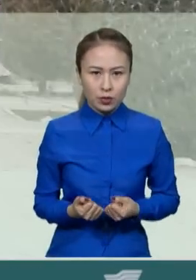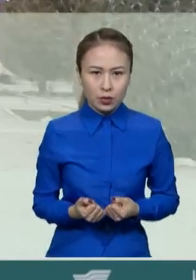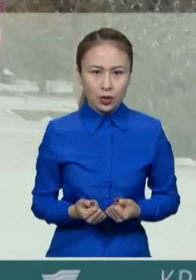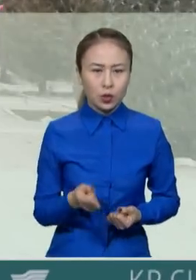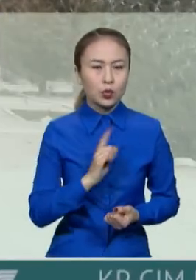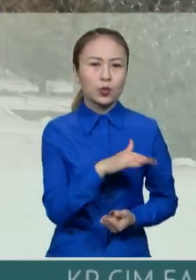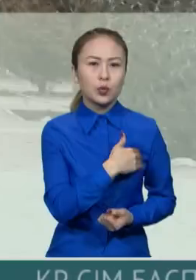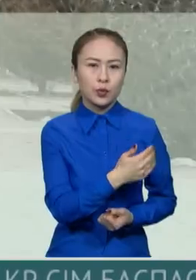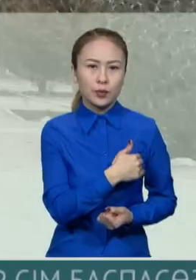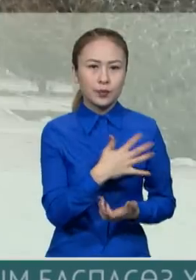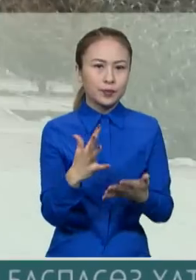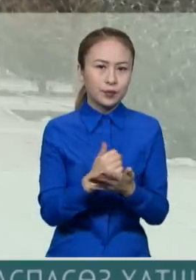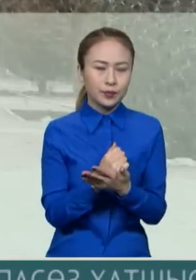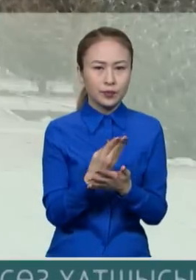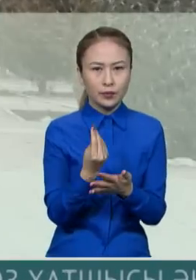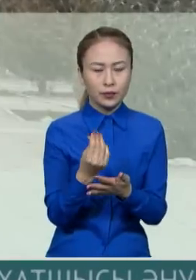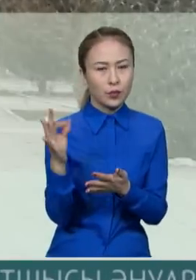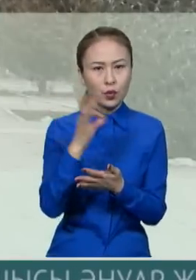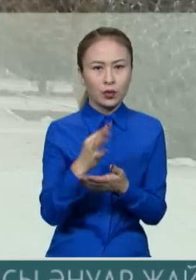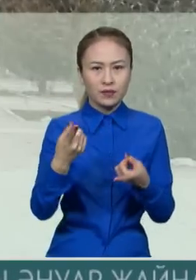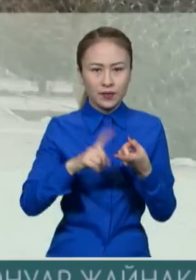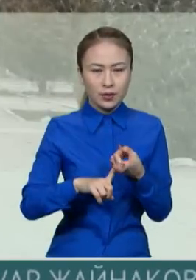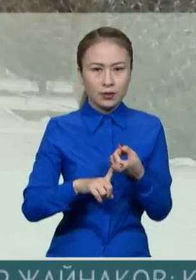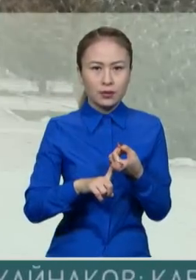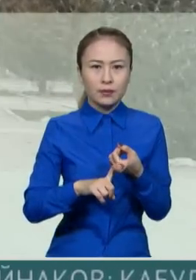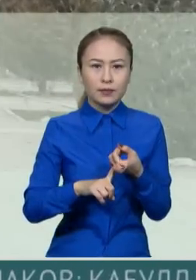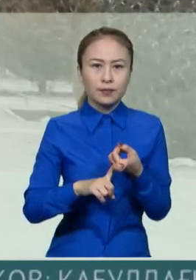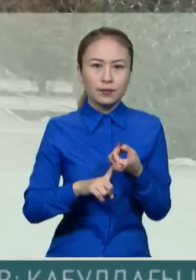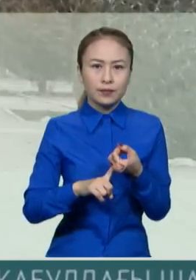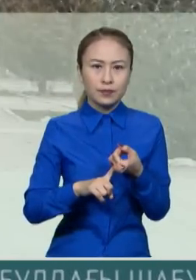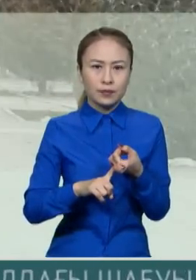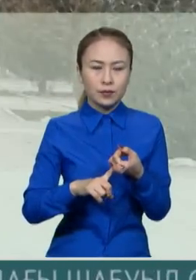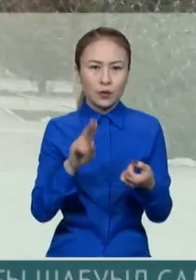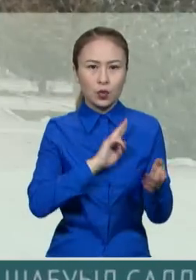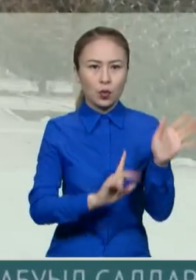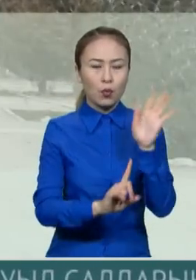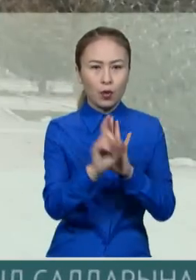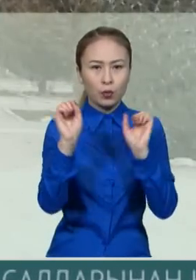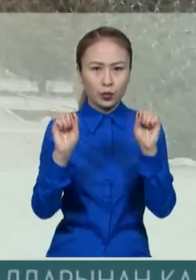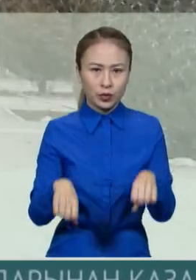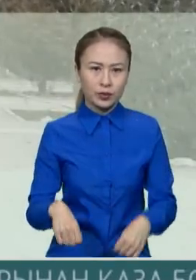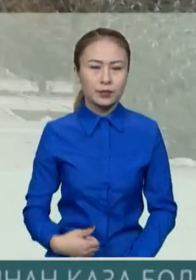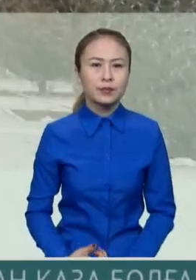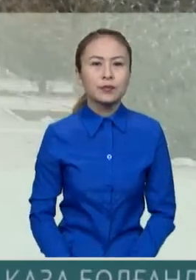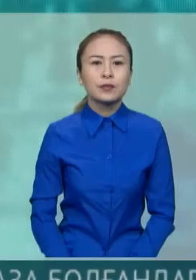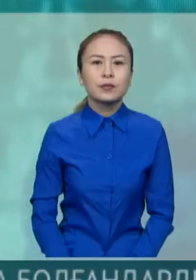аяғына дейін қаражаттың көлеміне сәйкес жұмыстарын бастап кетуге де болады деп есептеймін.